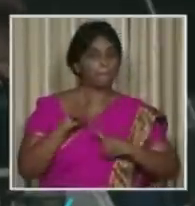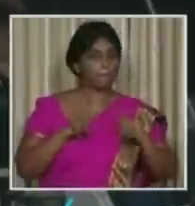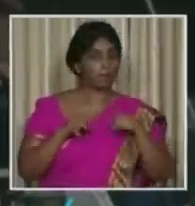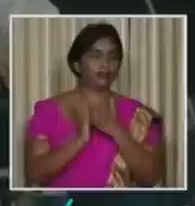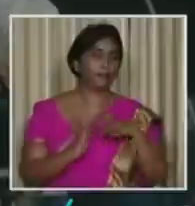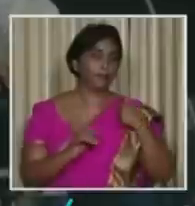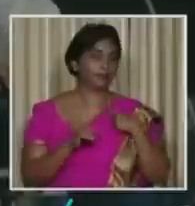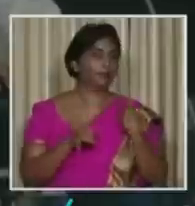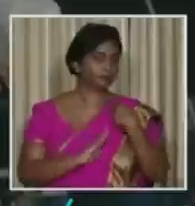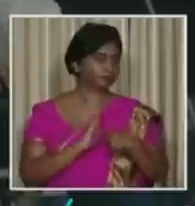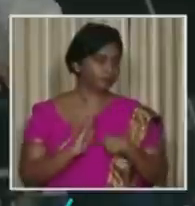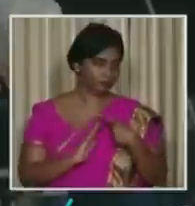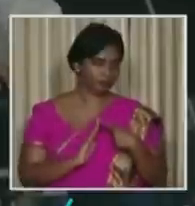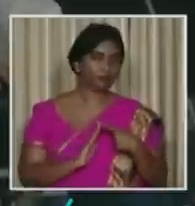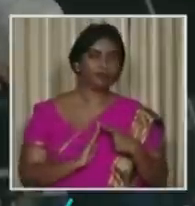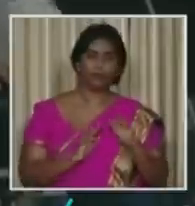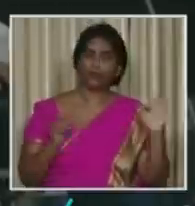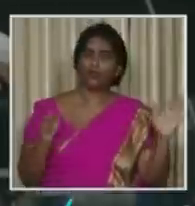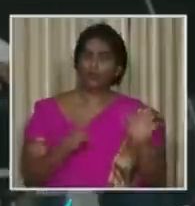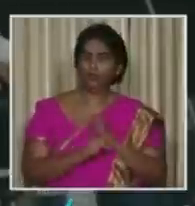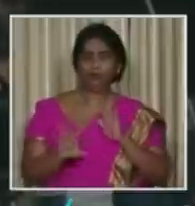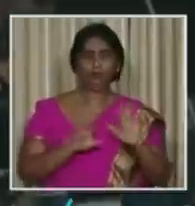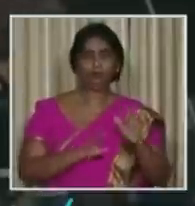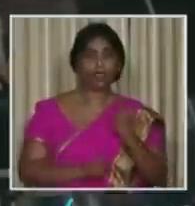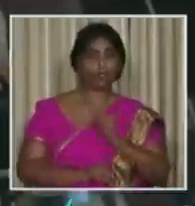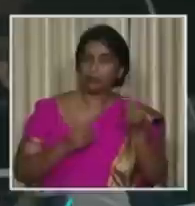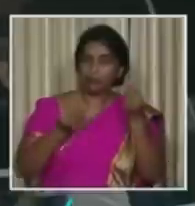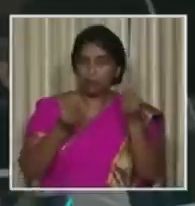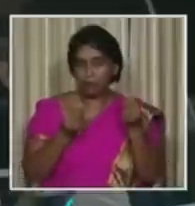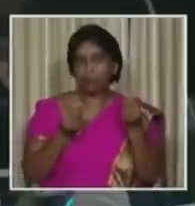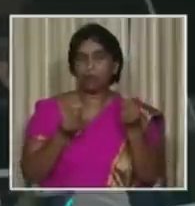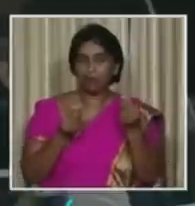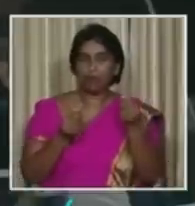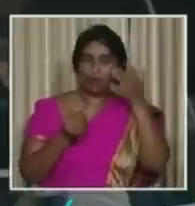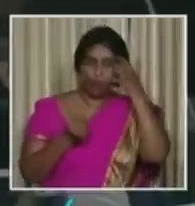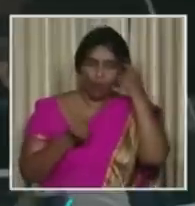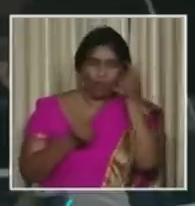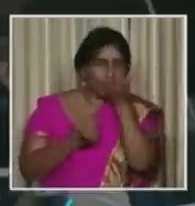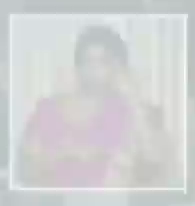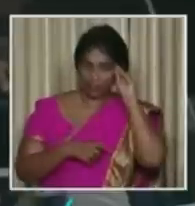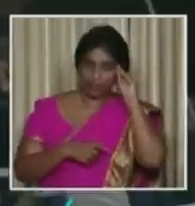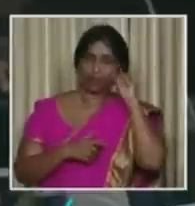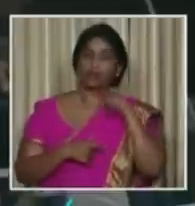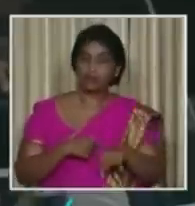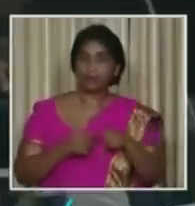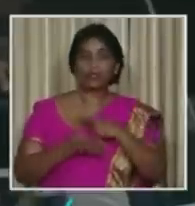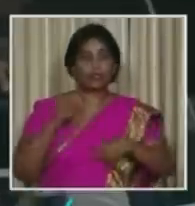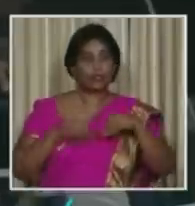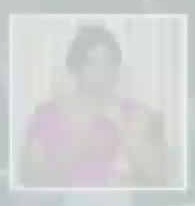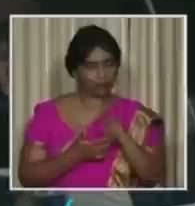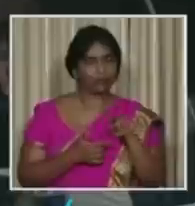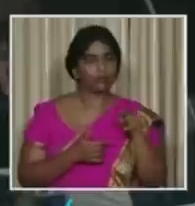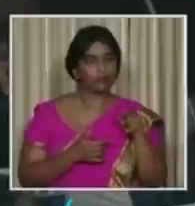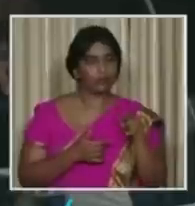දැන් රූකඩ වෙලා තියෙනවා. අපේ රටේ සම්පූර්ණ පාලනය දැන් තනි පුද්ගලෙක්මත් තියෙනවා. මොලේ කලඳක් අබමල් රේණුවක් හරි තියෙනවා නම් මේ ඡන්දෙට බාධා